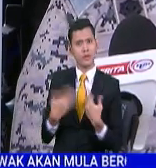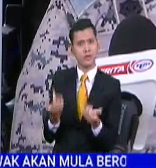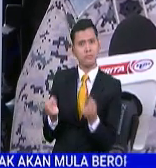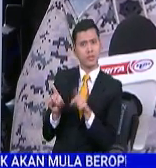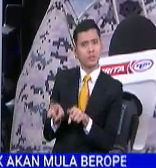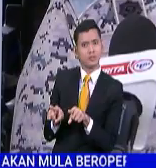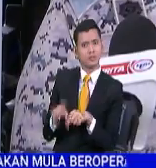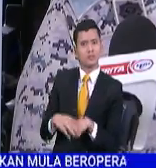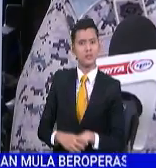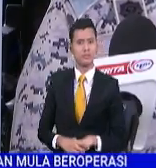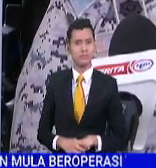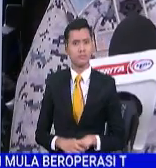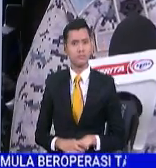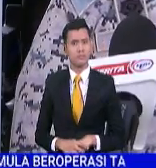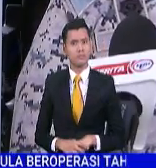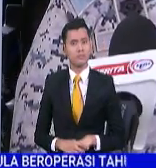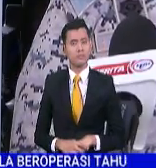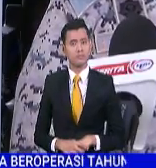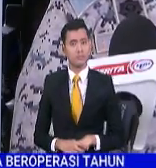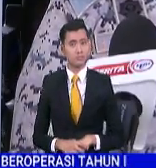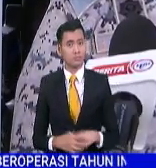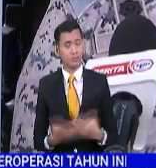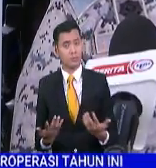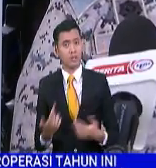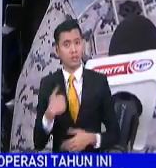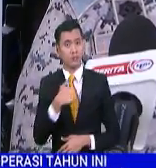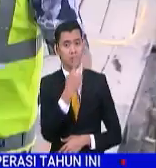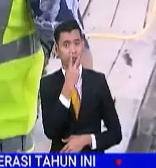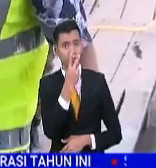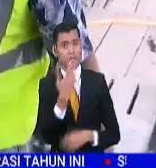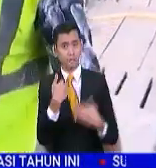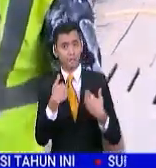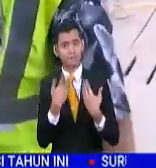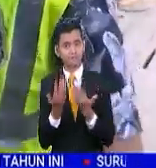Ya, sampai yang dijumpai pada petang ini lah.